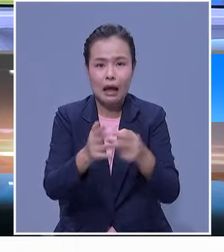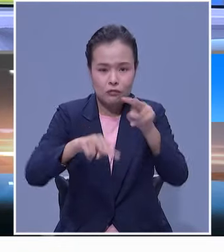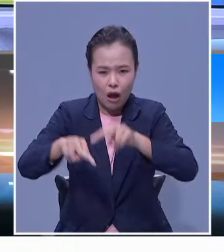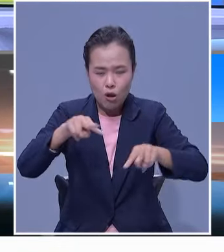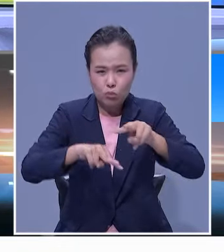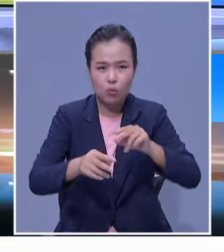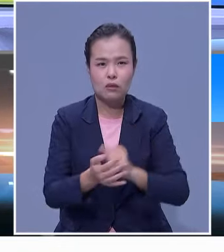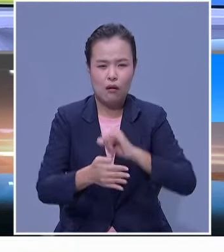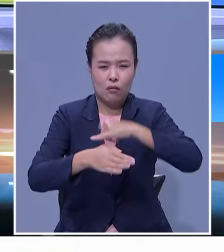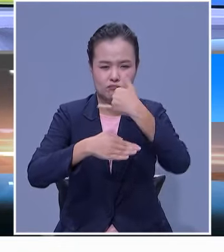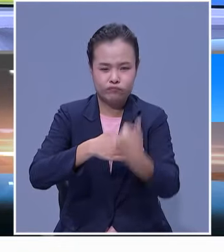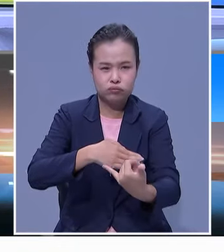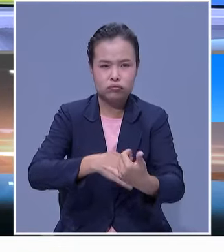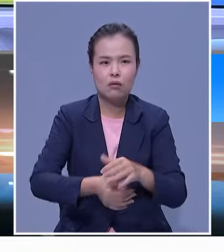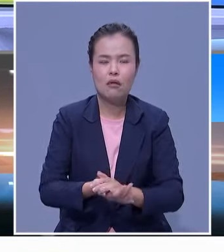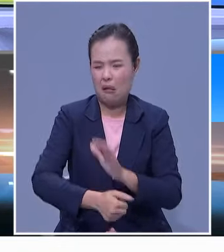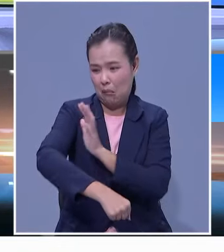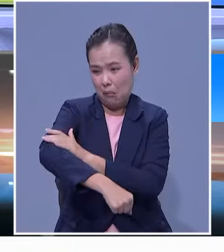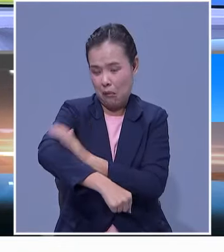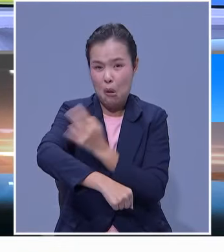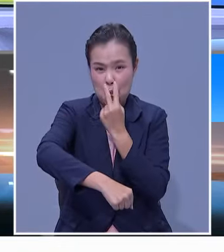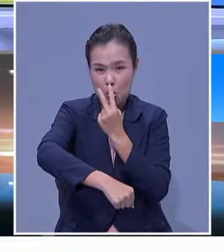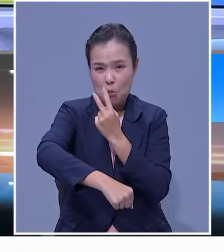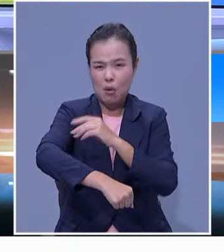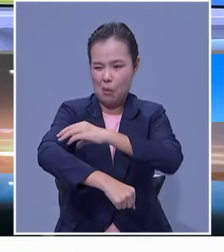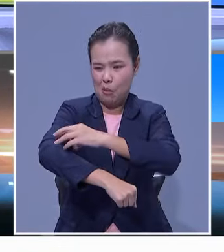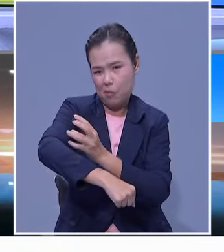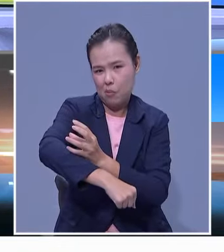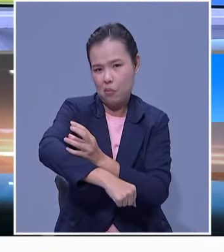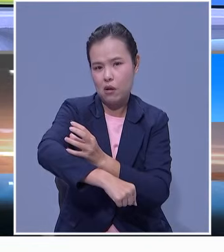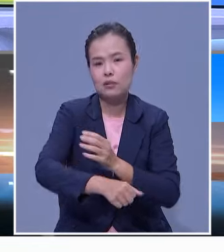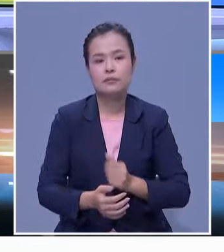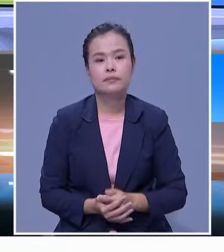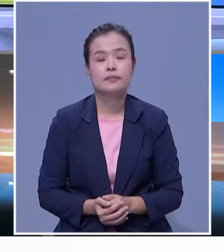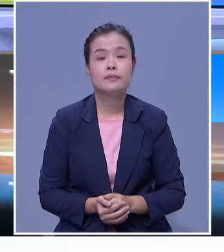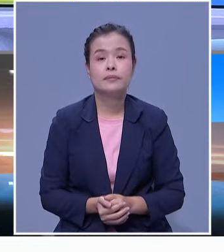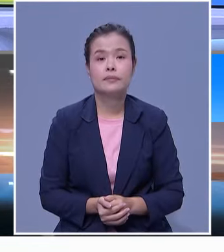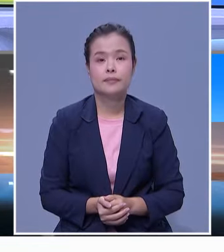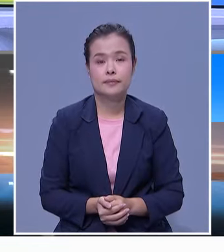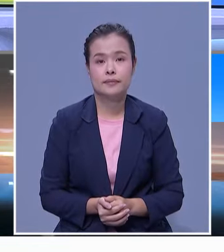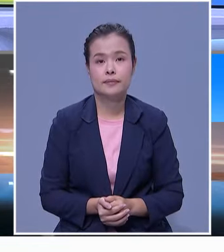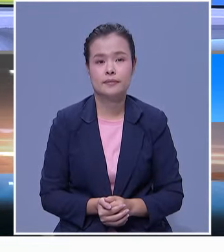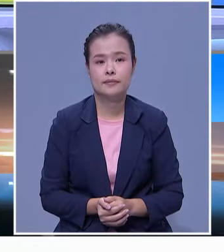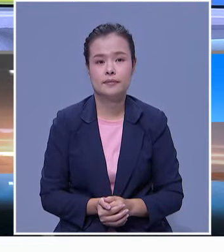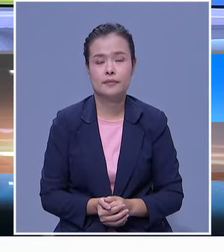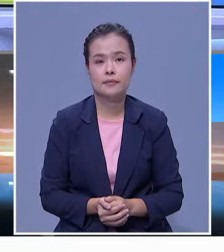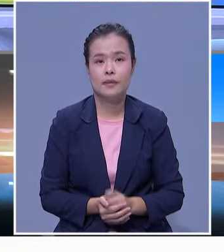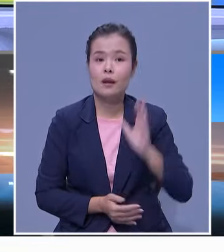าเงินมารักษาลูกเนี่ยนะคร ับ แสดงว่าน้องเป็นหนักตกจากชั้น2 เนี่ยสภาพเป็นแบบนี้เนี่ยนะฮะแขนผิดรูปแบบนี้เลยนะครับท่านผู้ชมครับทางคุณจันดีสมส